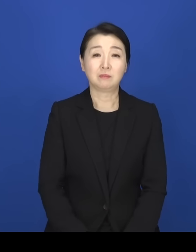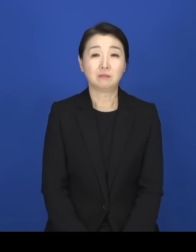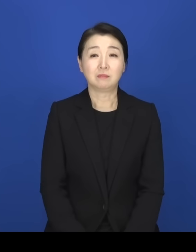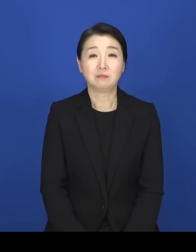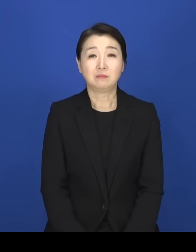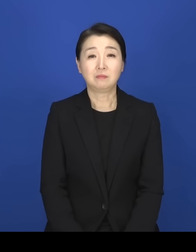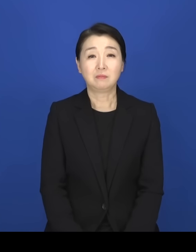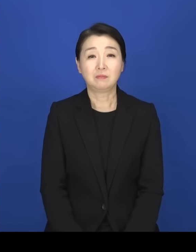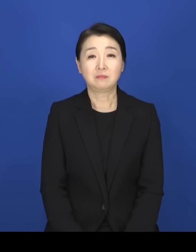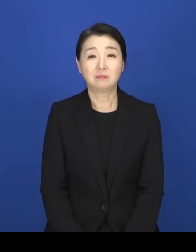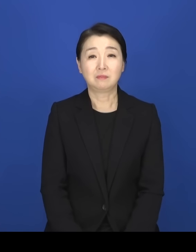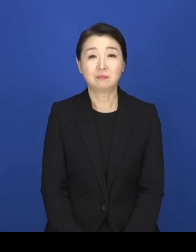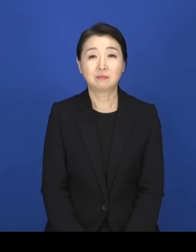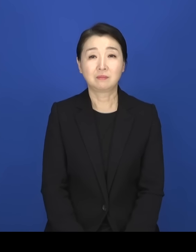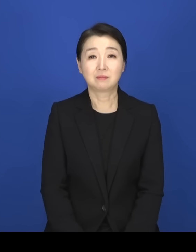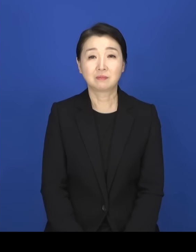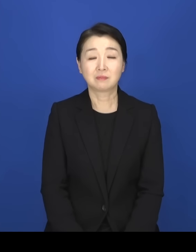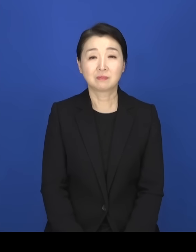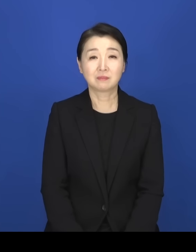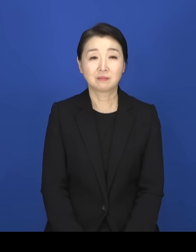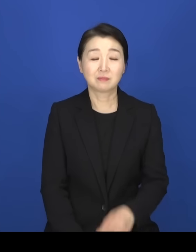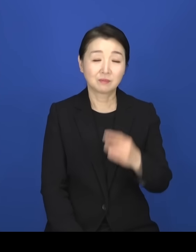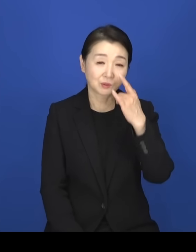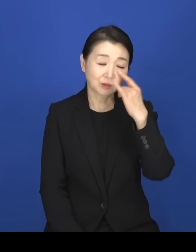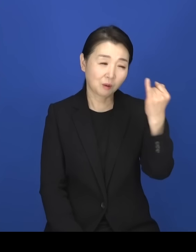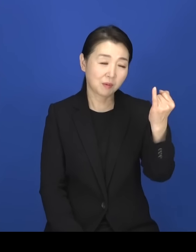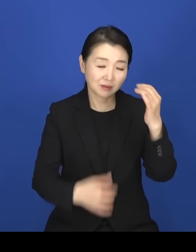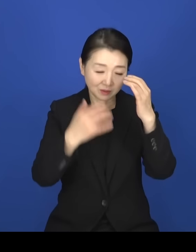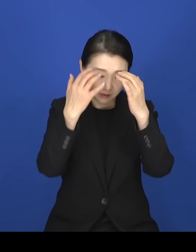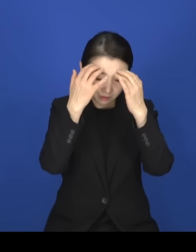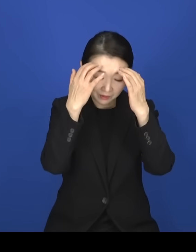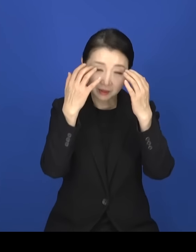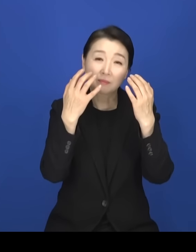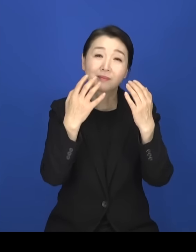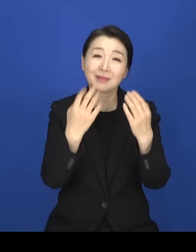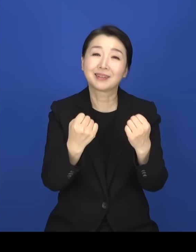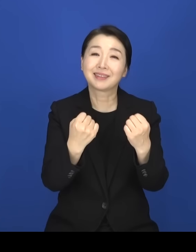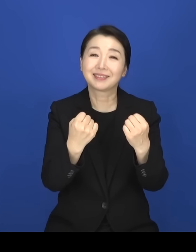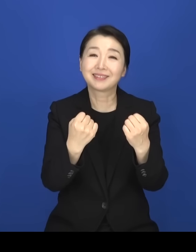생각합니다. 저희 어머니가 참 고생을 많이 하셨어요. 그래서 예.